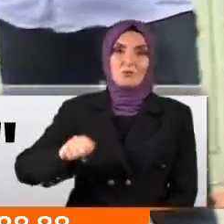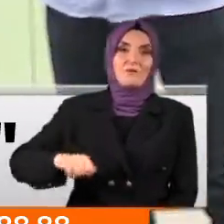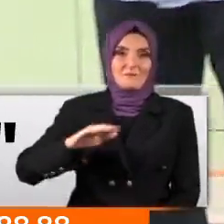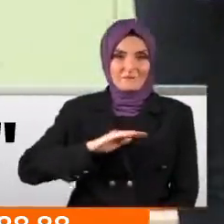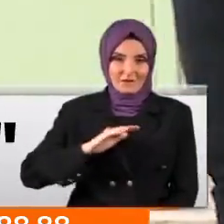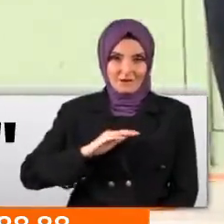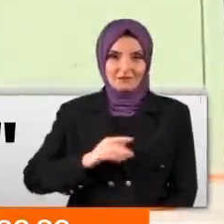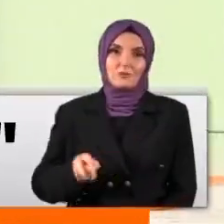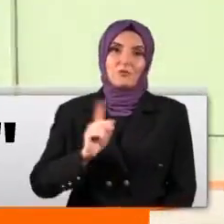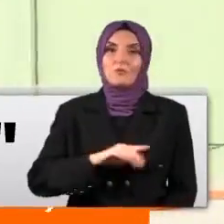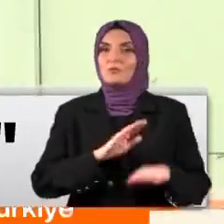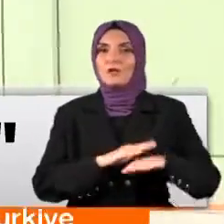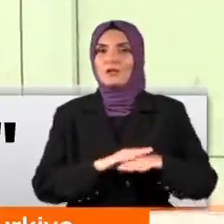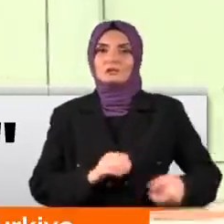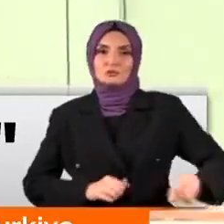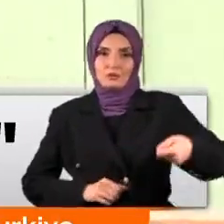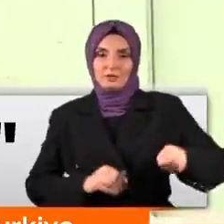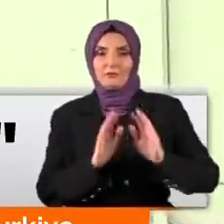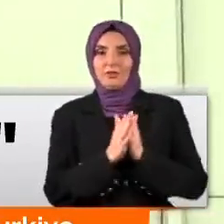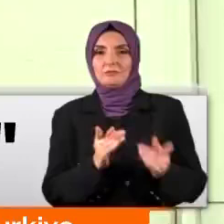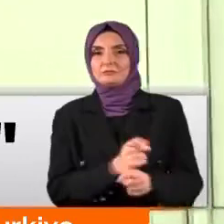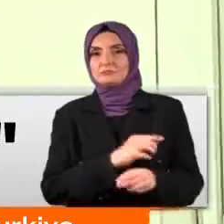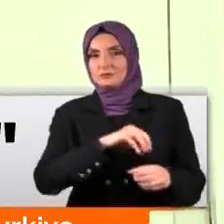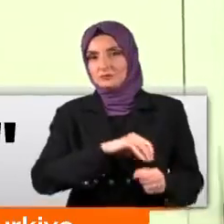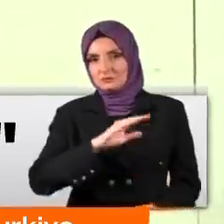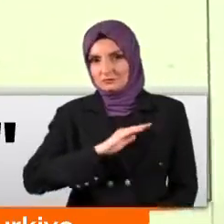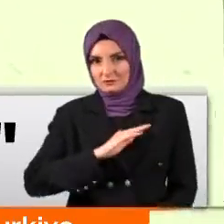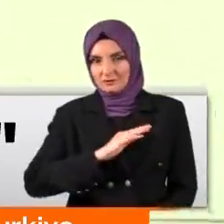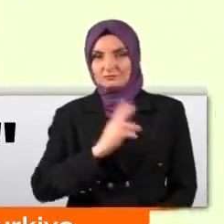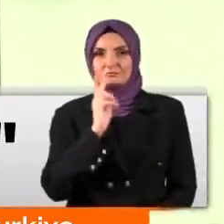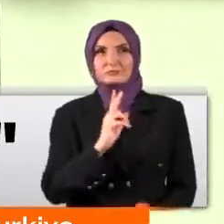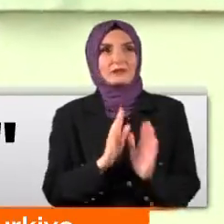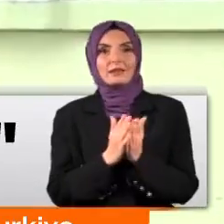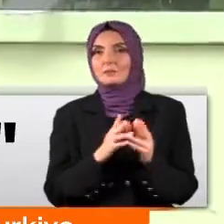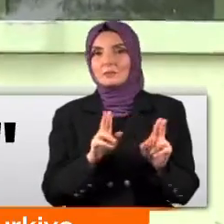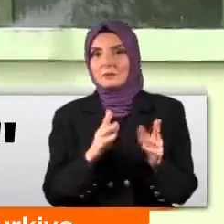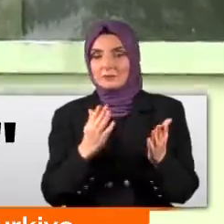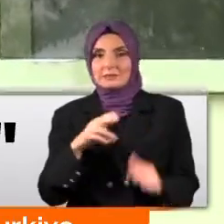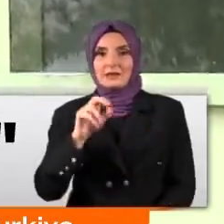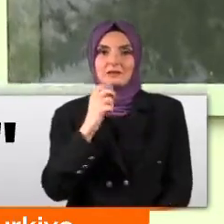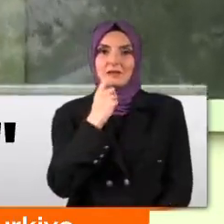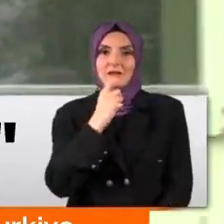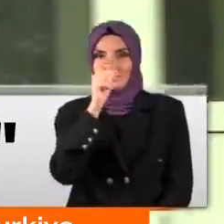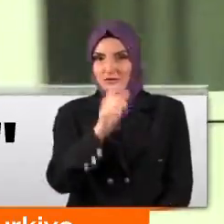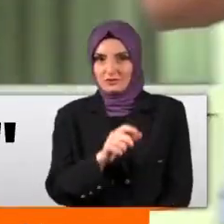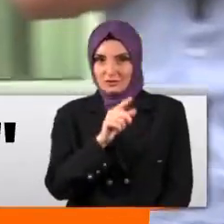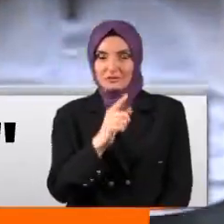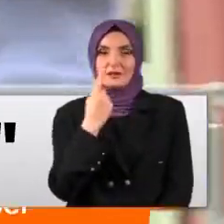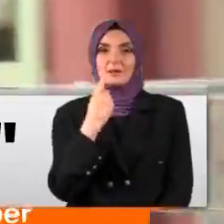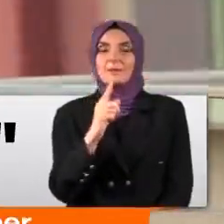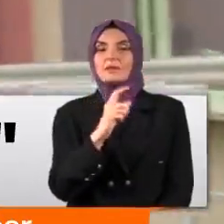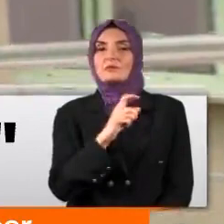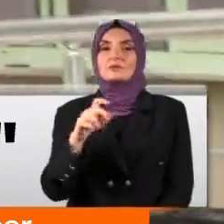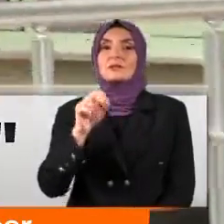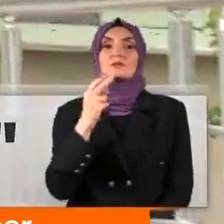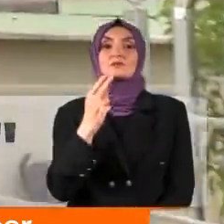çantası, kitapları. Ansiklopedi gibi birisi o. 80 yaşındaki Şevki amca. Tam 1983 senesinden beri üniversite sınavlarına giriyor